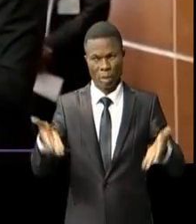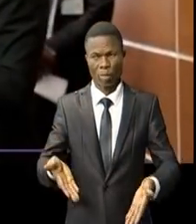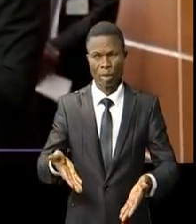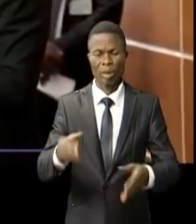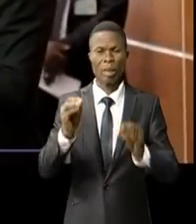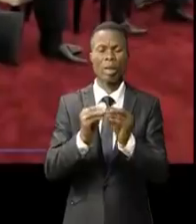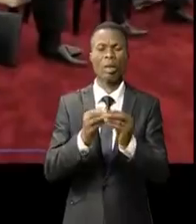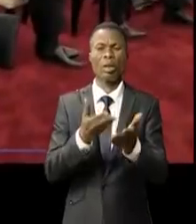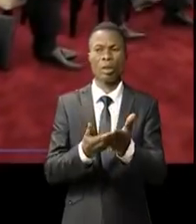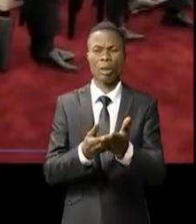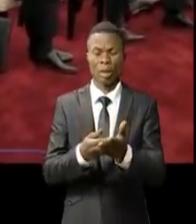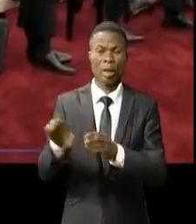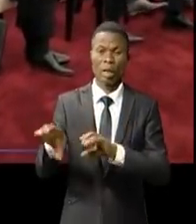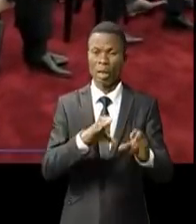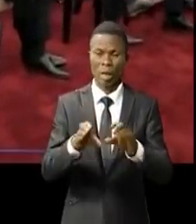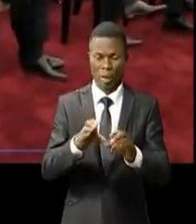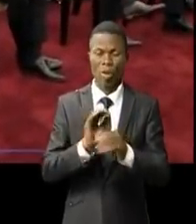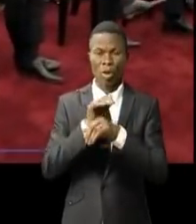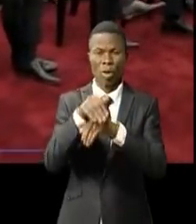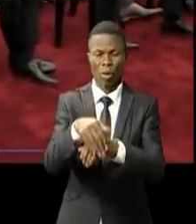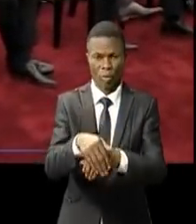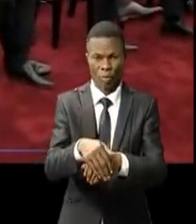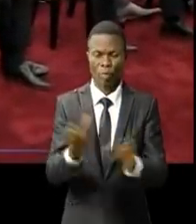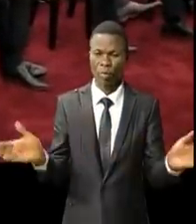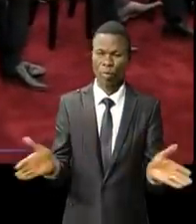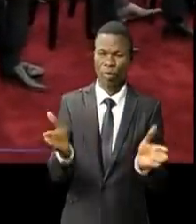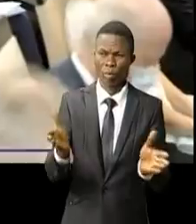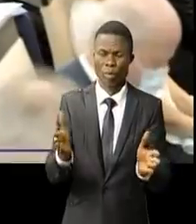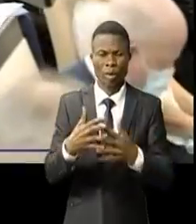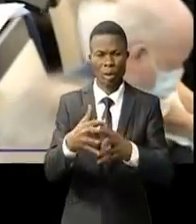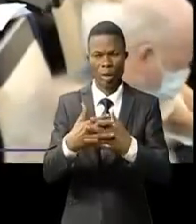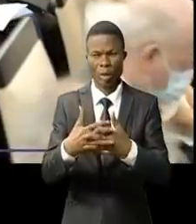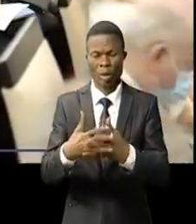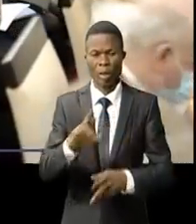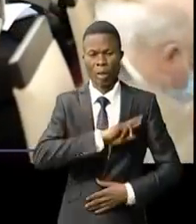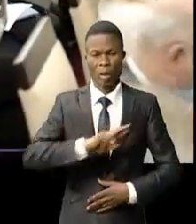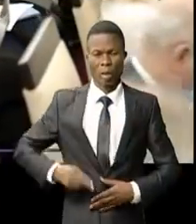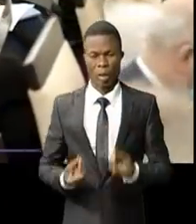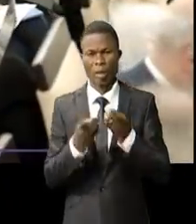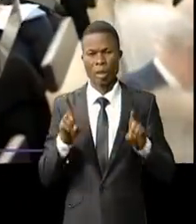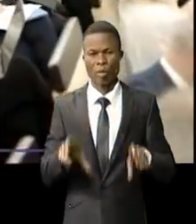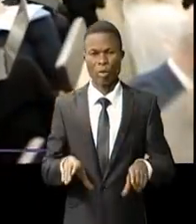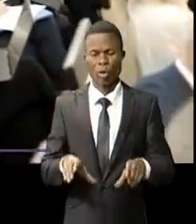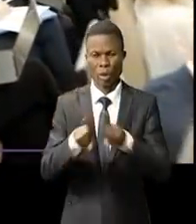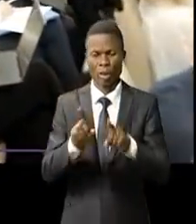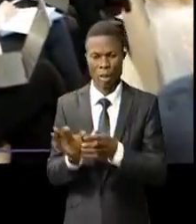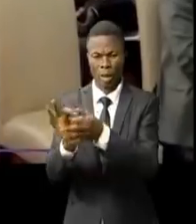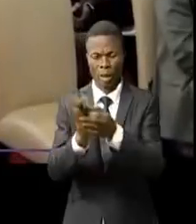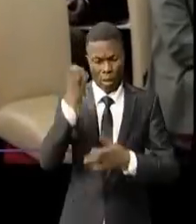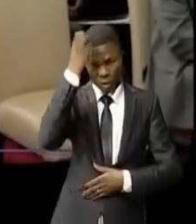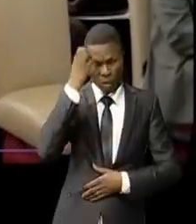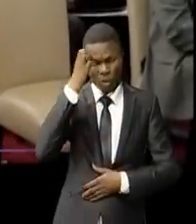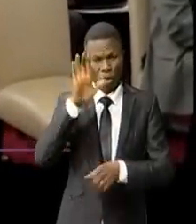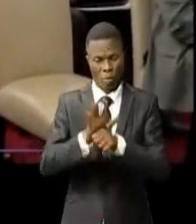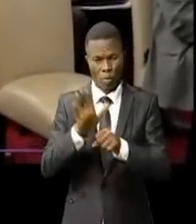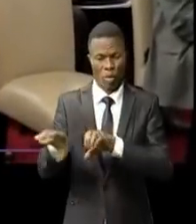Samalukonde Kenge. Ces actions vont participer au renforcement des partenariats entre la République démocratique du Congo et l'Union européenne dans